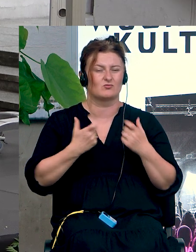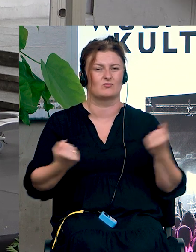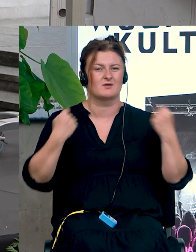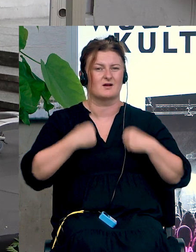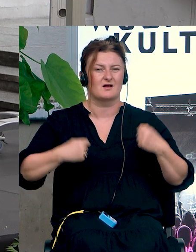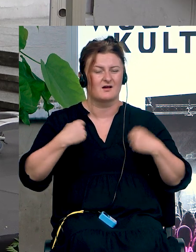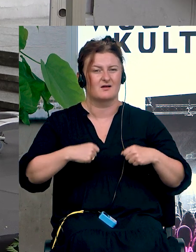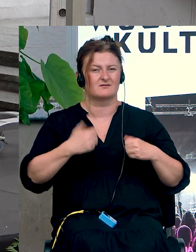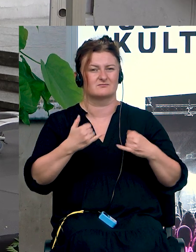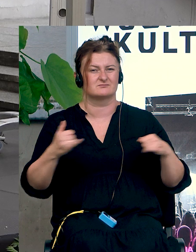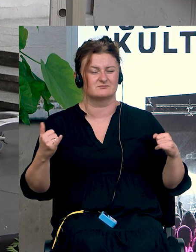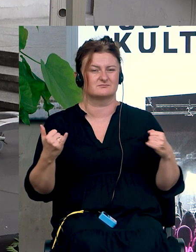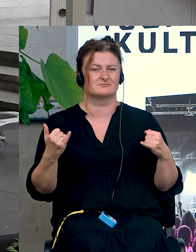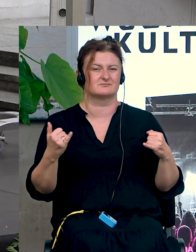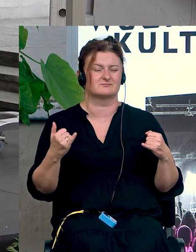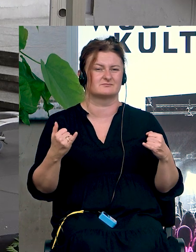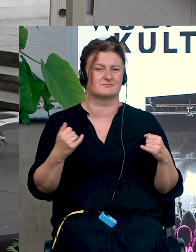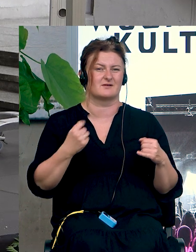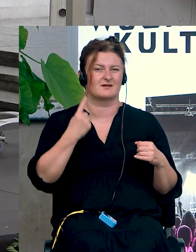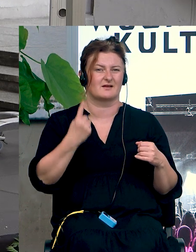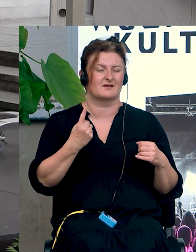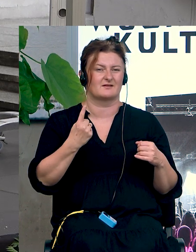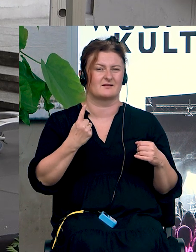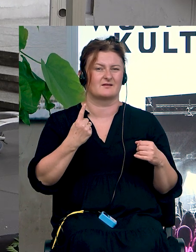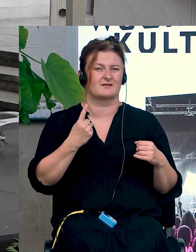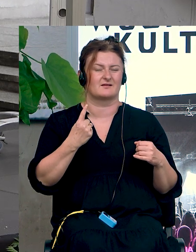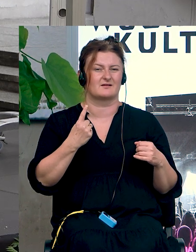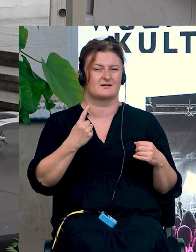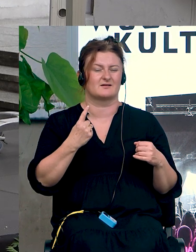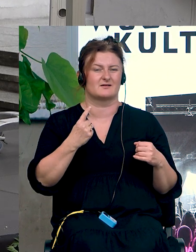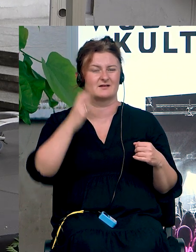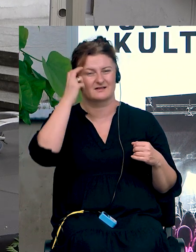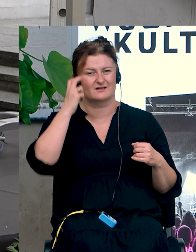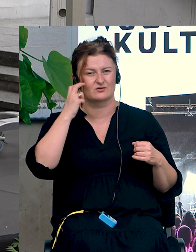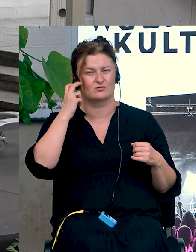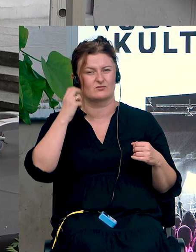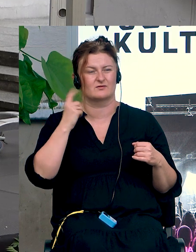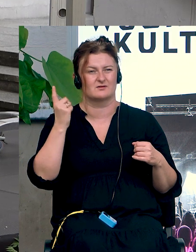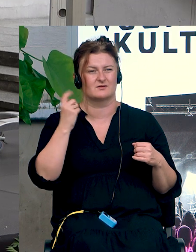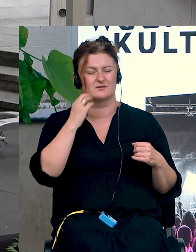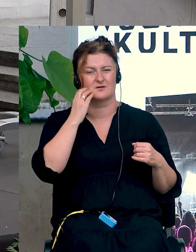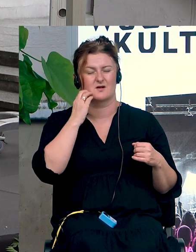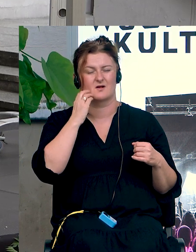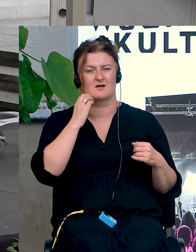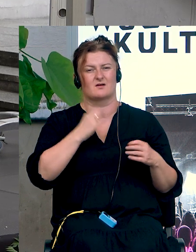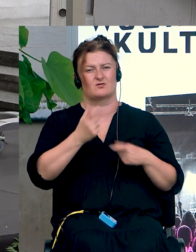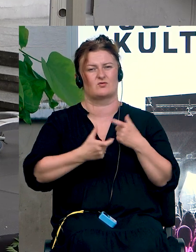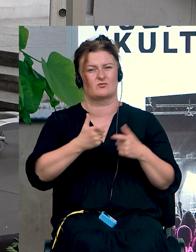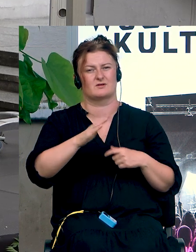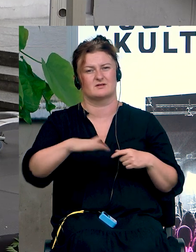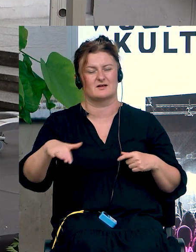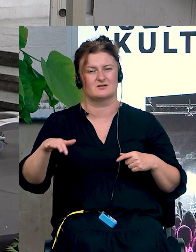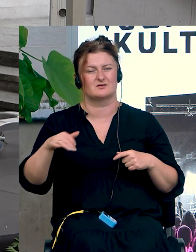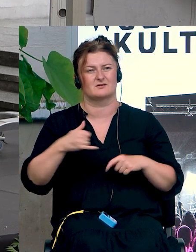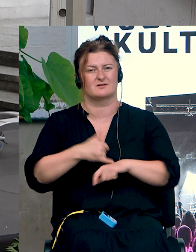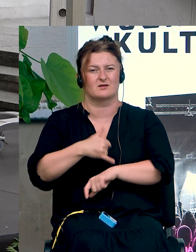Однак київська відома татуювальниця робила людям тату з картинками з цієї книжки. Тобто реально по світу ходять живі люди, на яких набиті